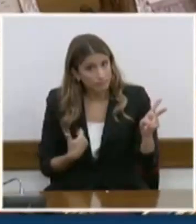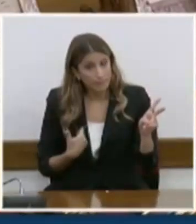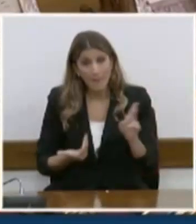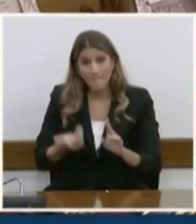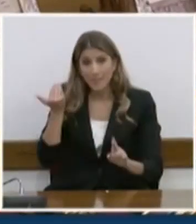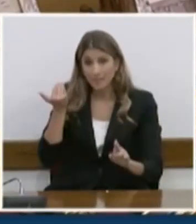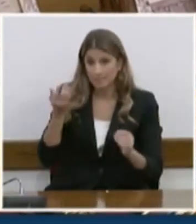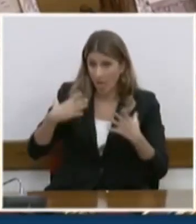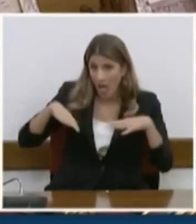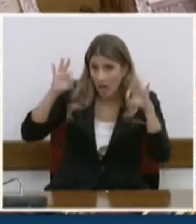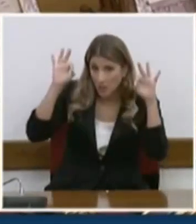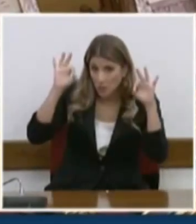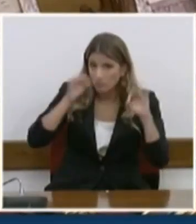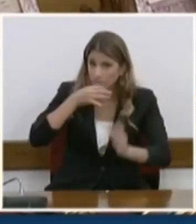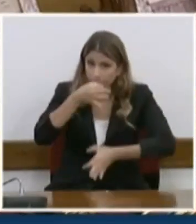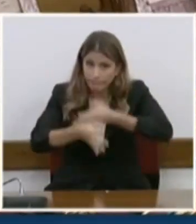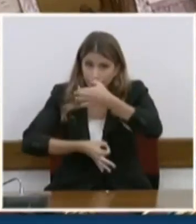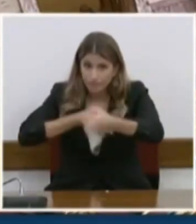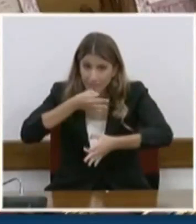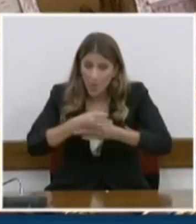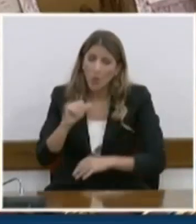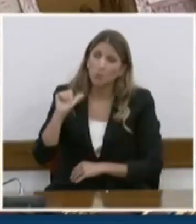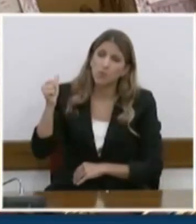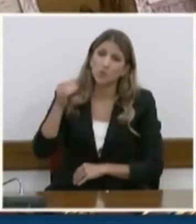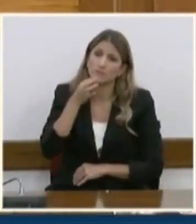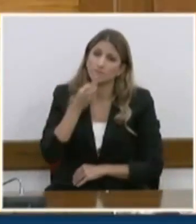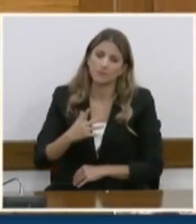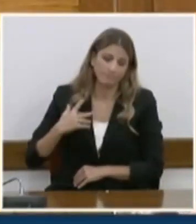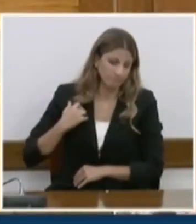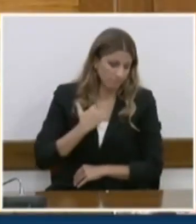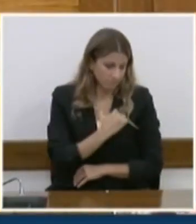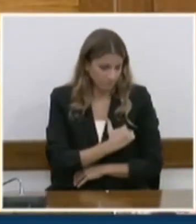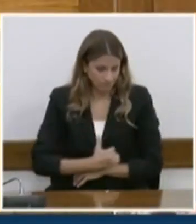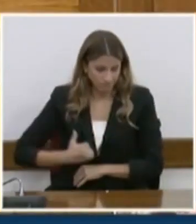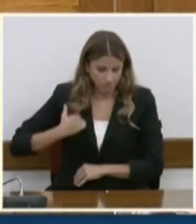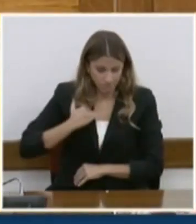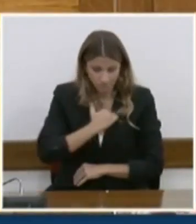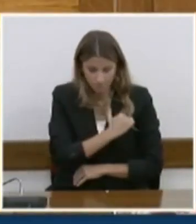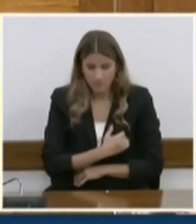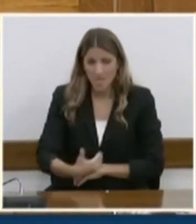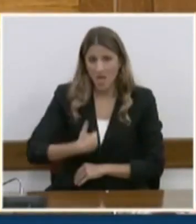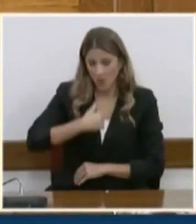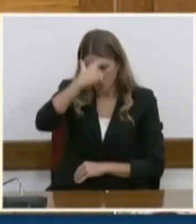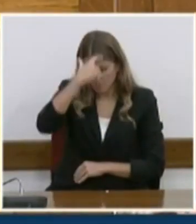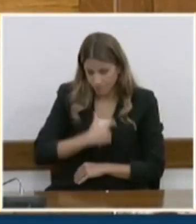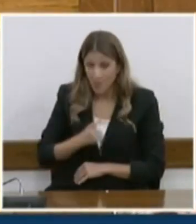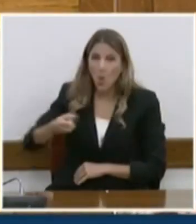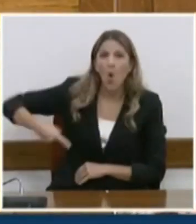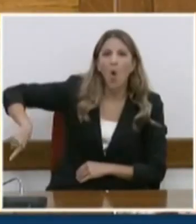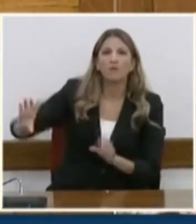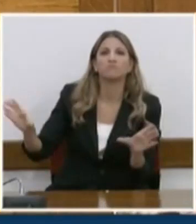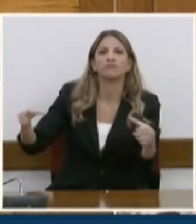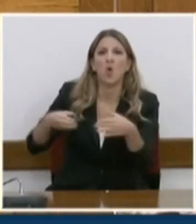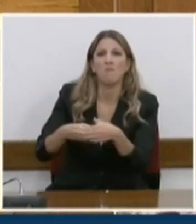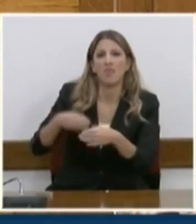εκφράσω τη βαθύτατη οδύνη, τη δική μου και όλων των βουλευτών του ΣΥΡΙΖΑ για τον άδικο